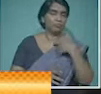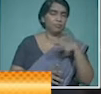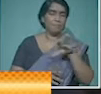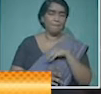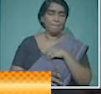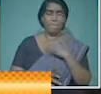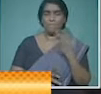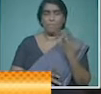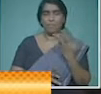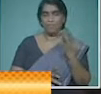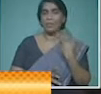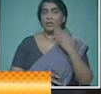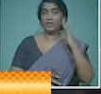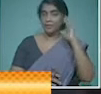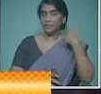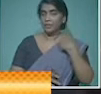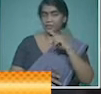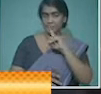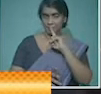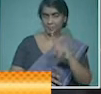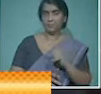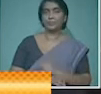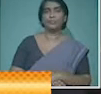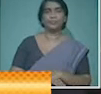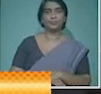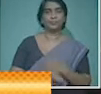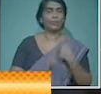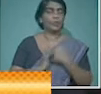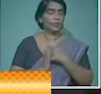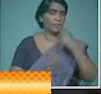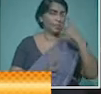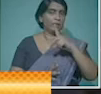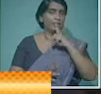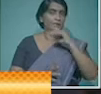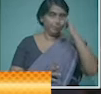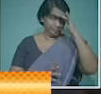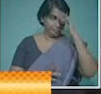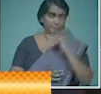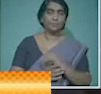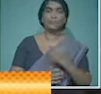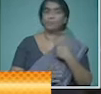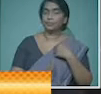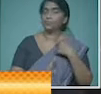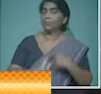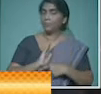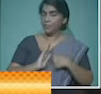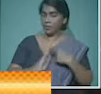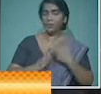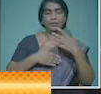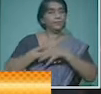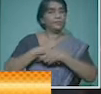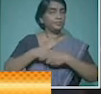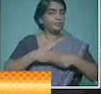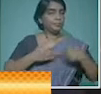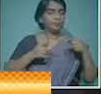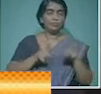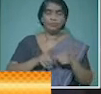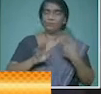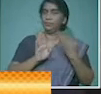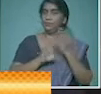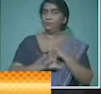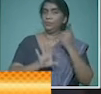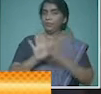உலக வங்கியின் அறிக்கையில் இந்த விடயம் தெரிவிக்கப்பட்டுள்ளது. எனவே 2004 ஆம் ஆண்டுக்கு பின்னர் இலங்கையின் பொருளாதாரத்தை